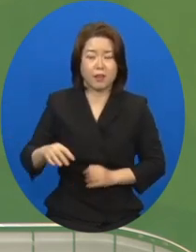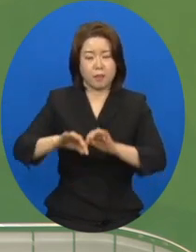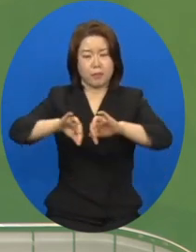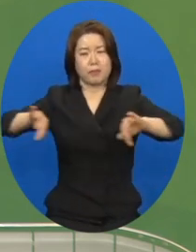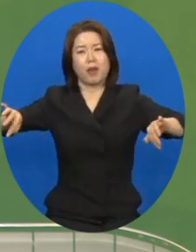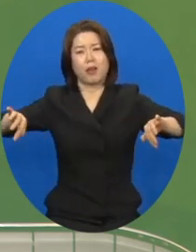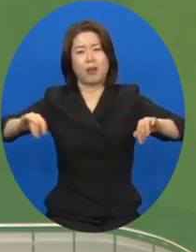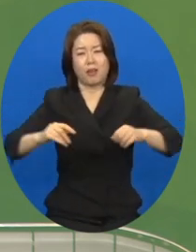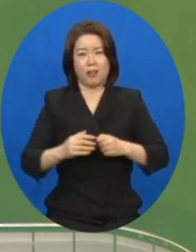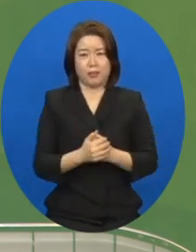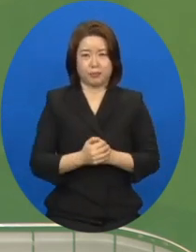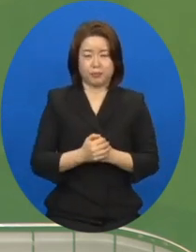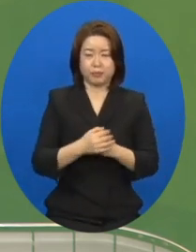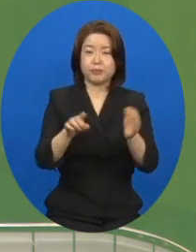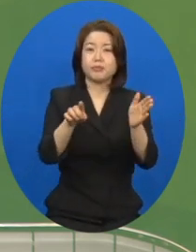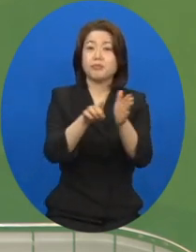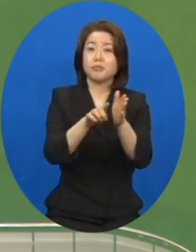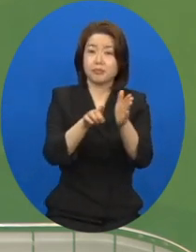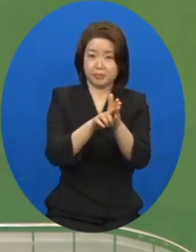신앙에도 엘리트가